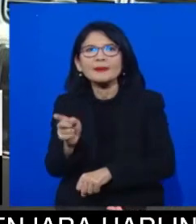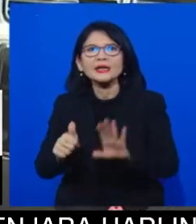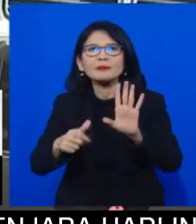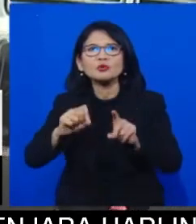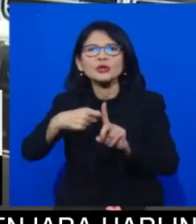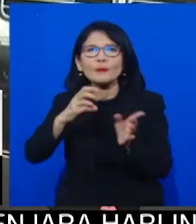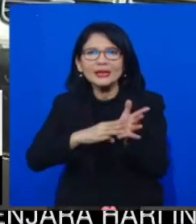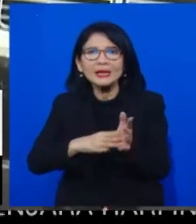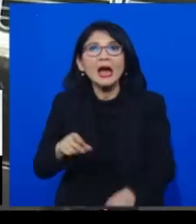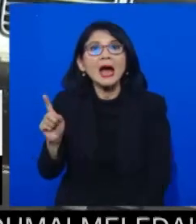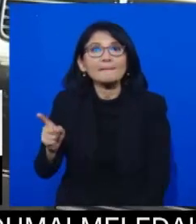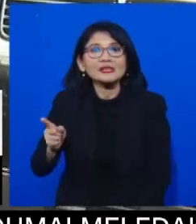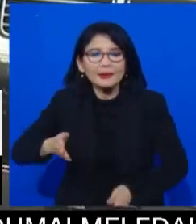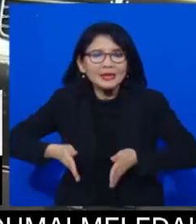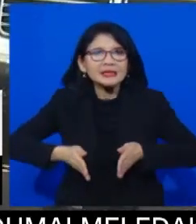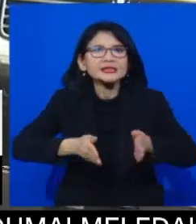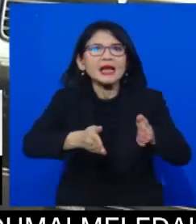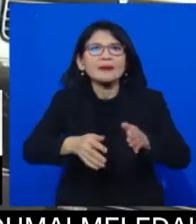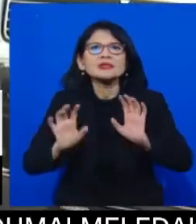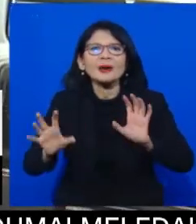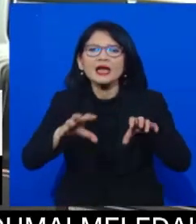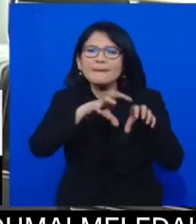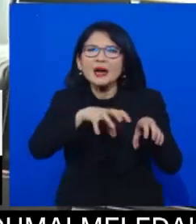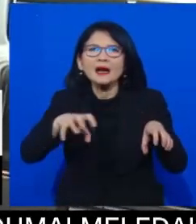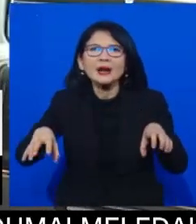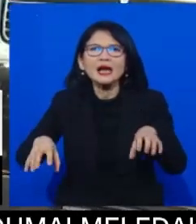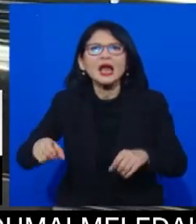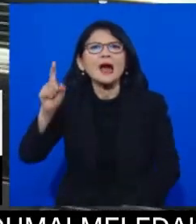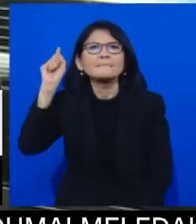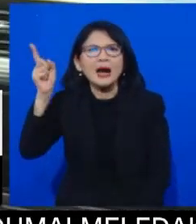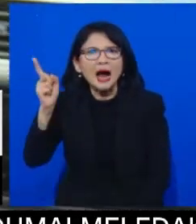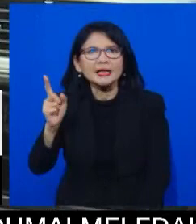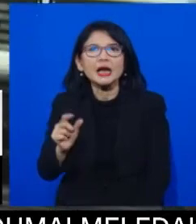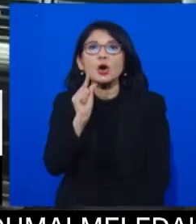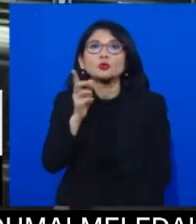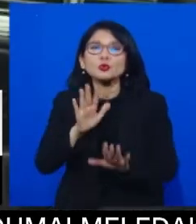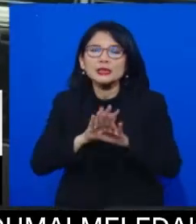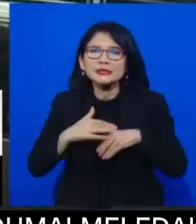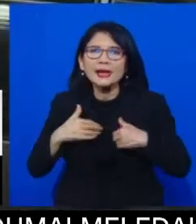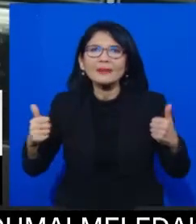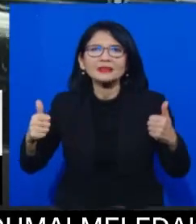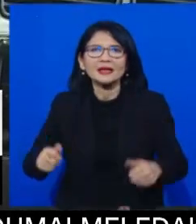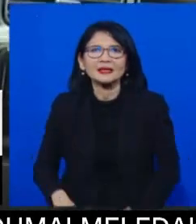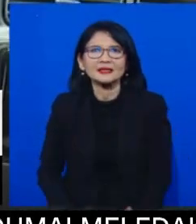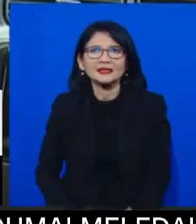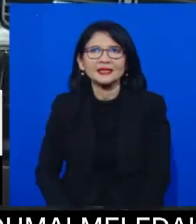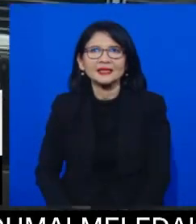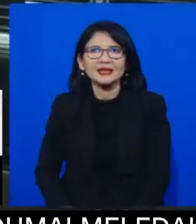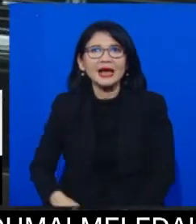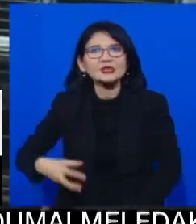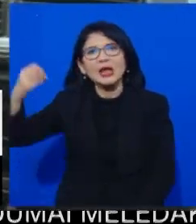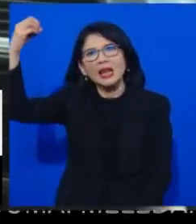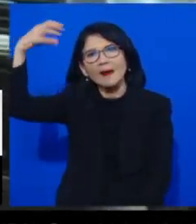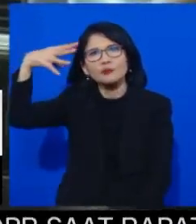karena di sepanjang jalan masih banyak material yang membahayakan keselamatan pengemudi kemudian penerangan jalan juga belum